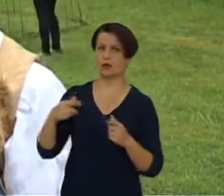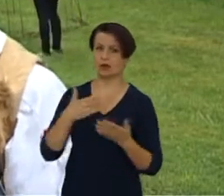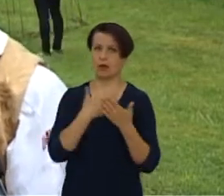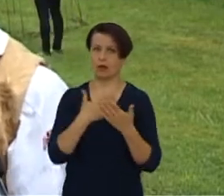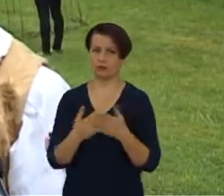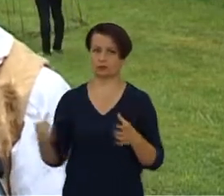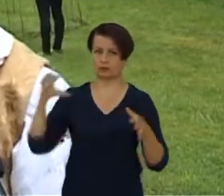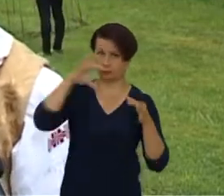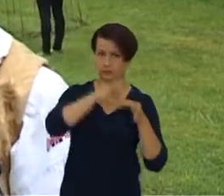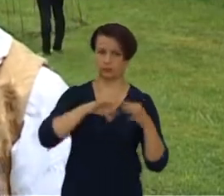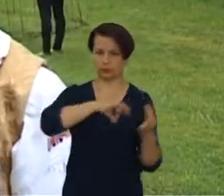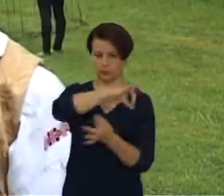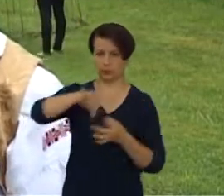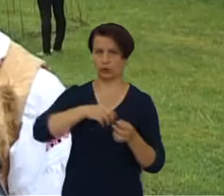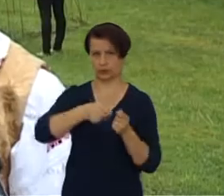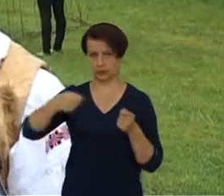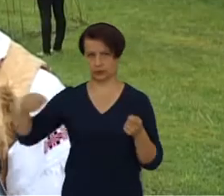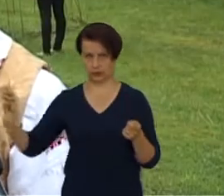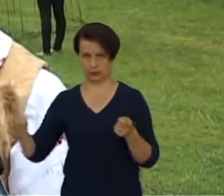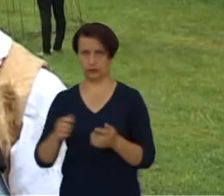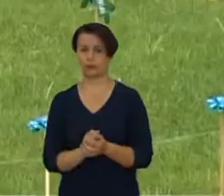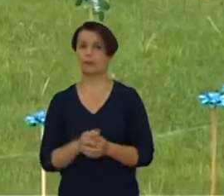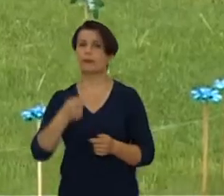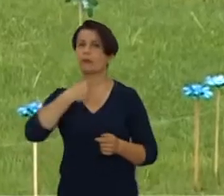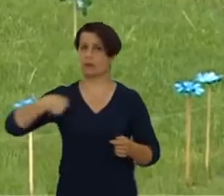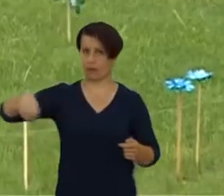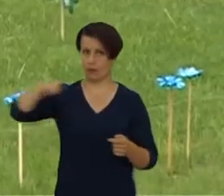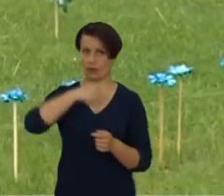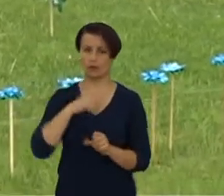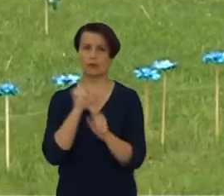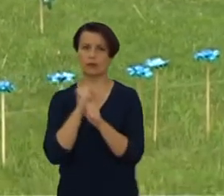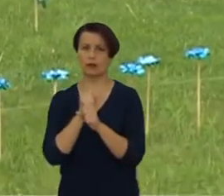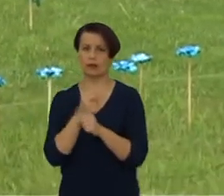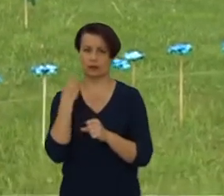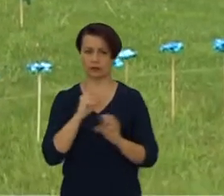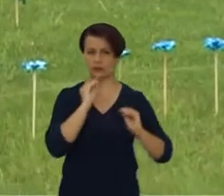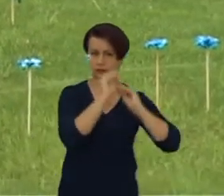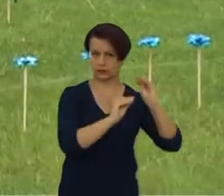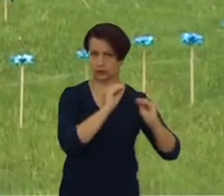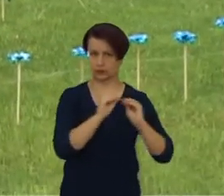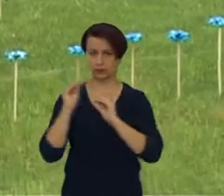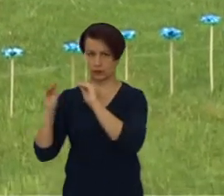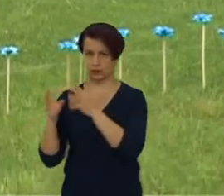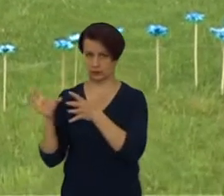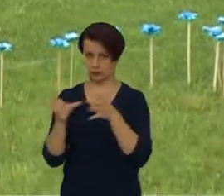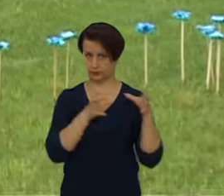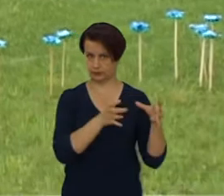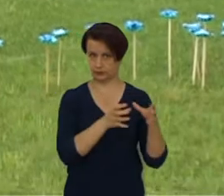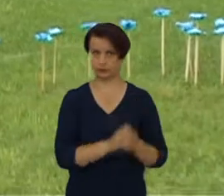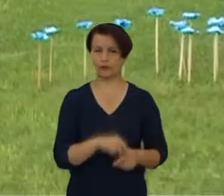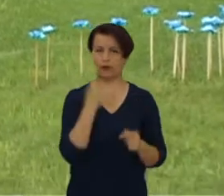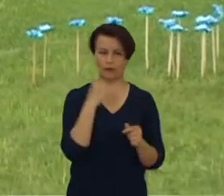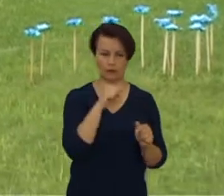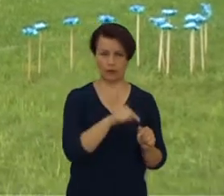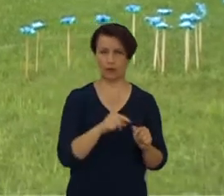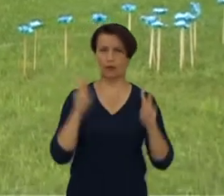ir aktyviai įsitraukė į projekto tęstinumą. Mes padarėme dvi instaliacijas.